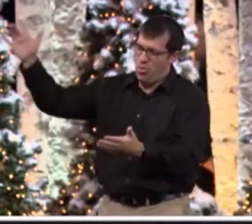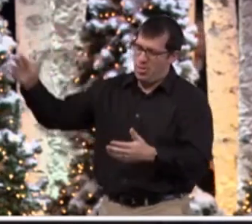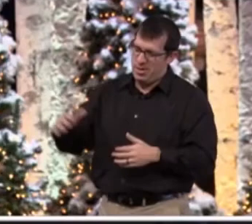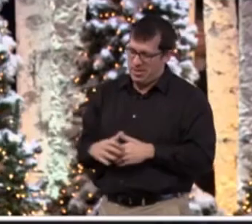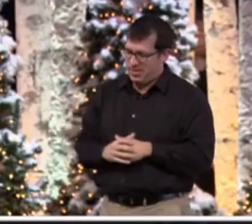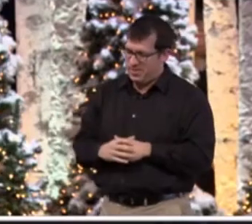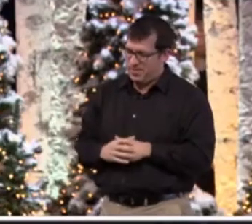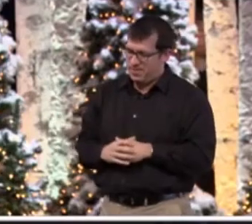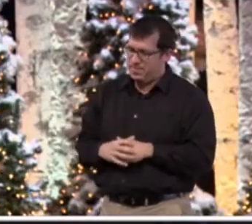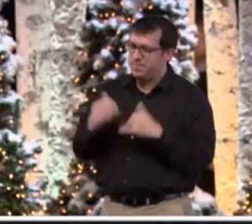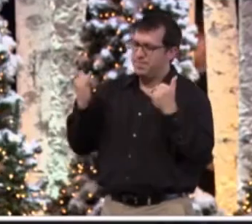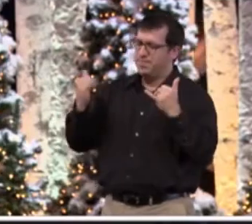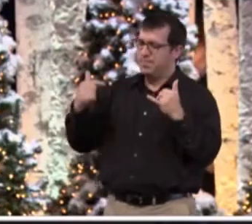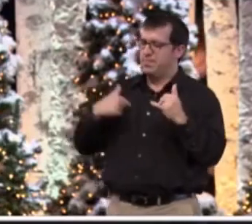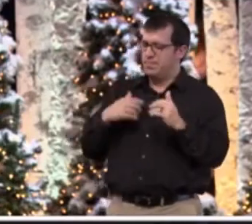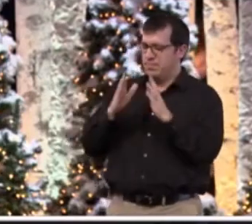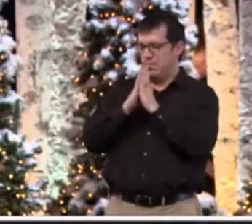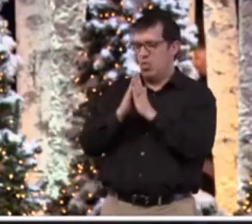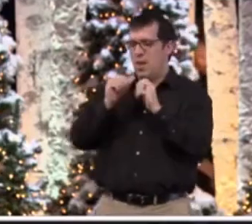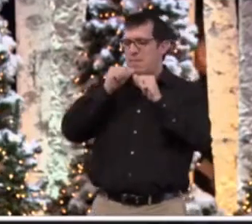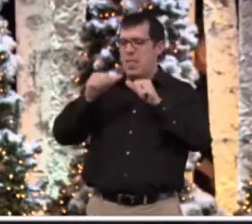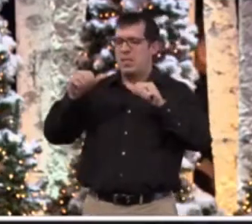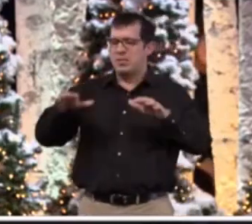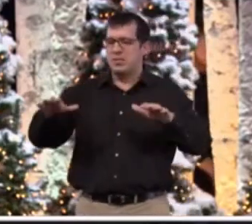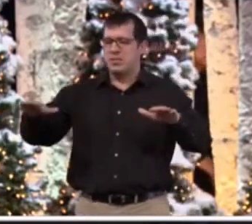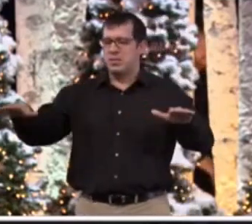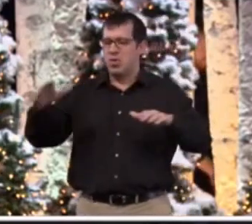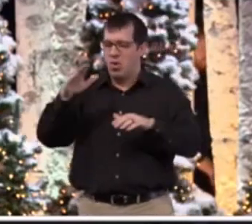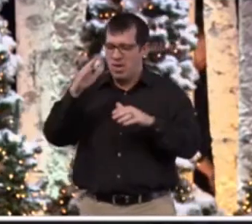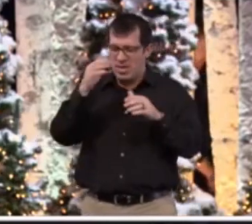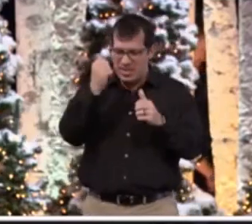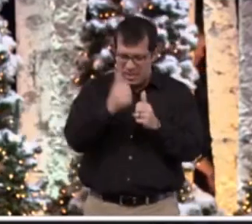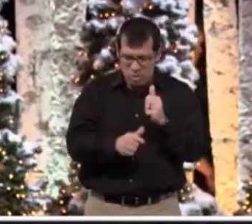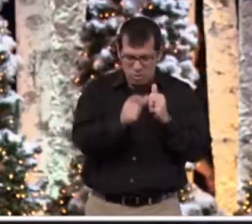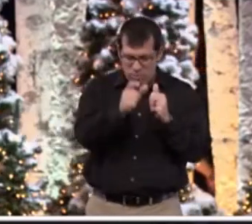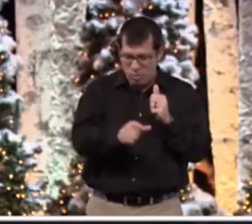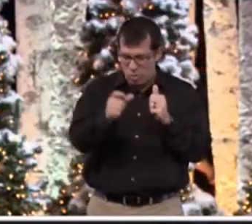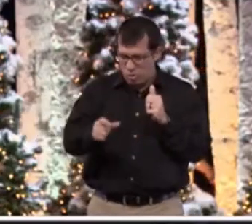प्रभु, यहाँ रहेर आफ्नो इमान्दार हृदयले तपाईँसँग प्रार्थना